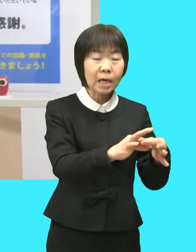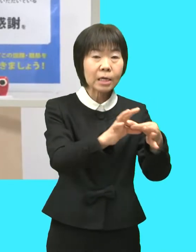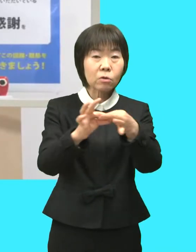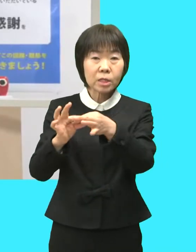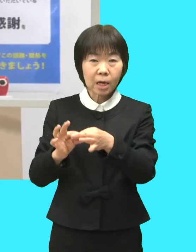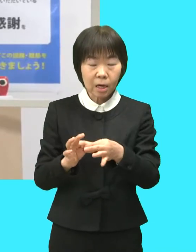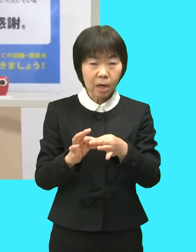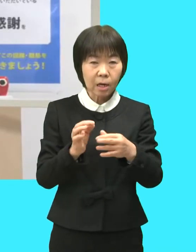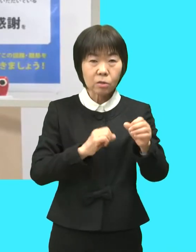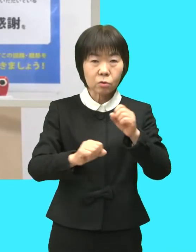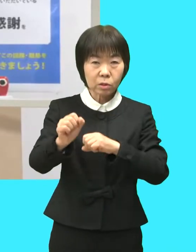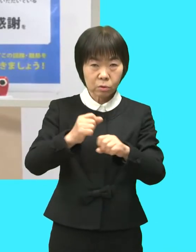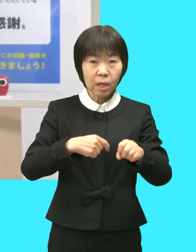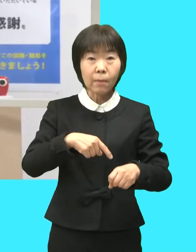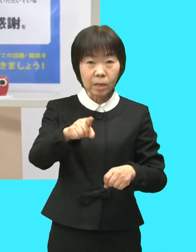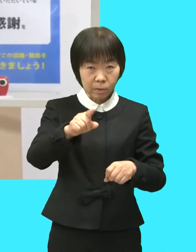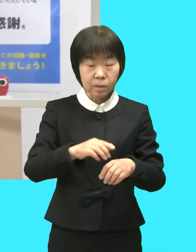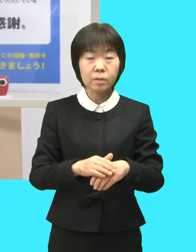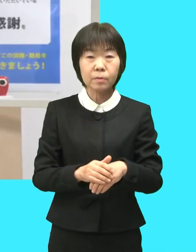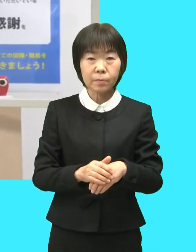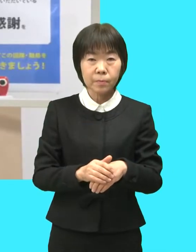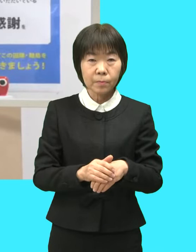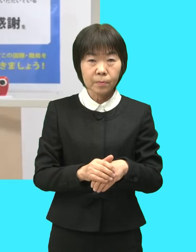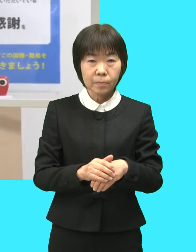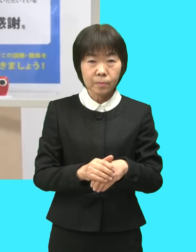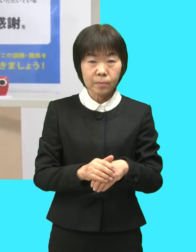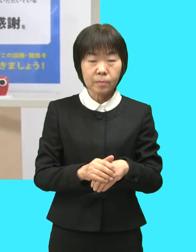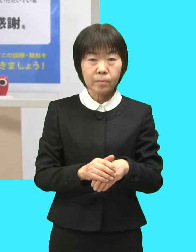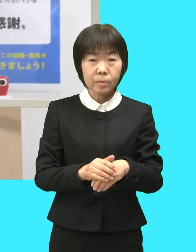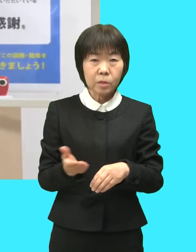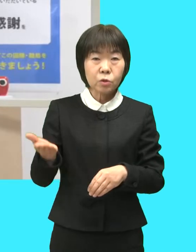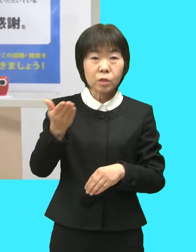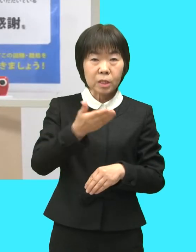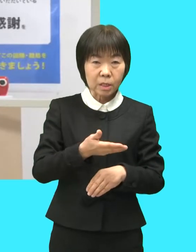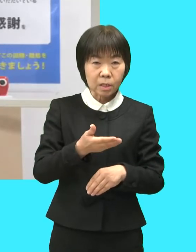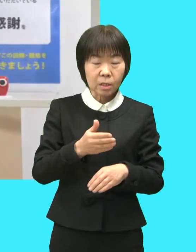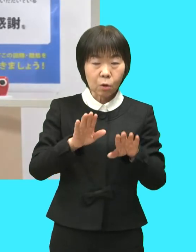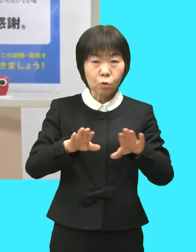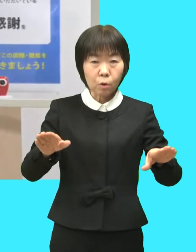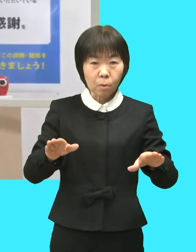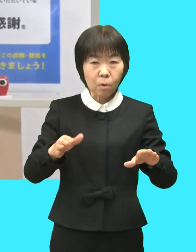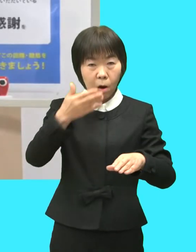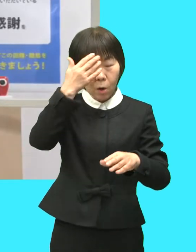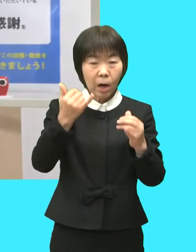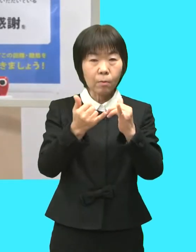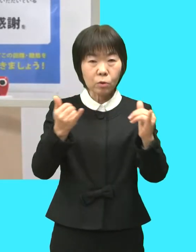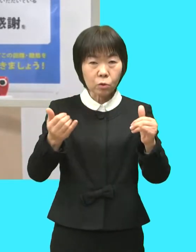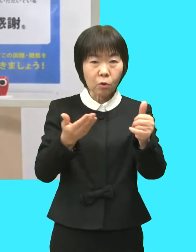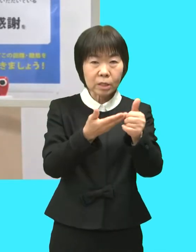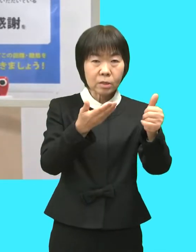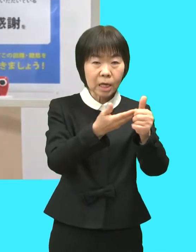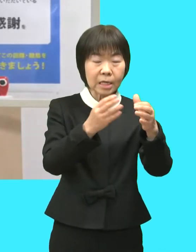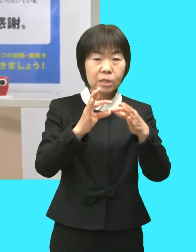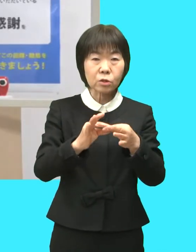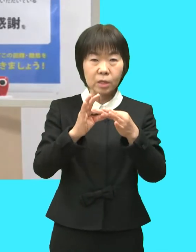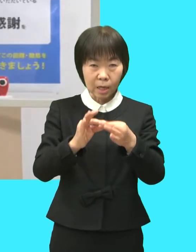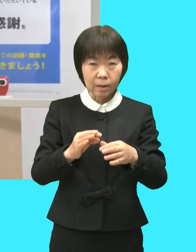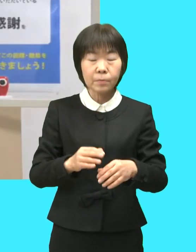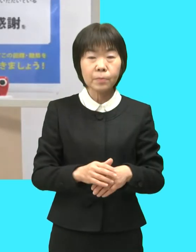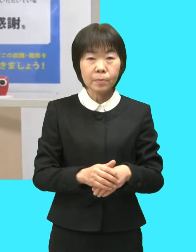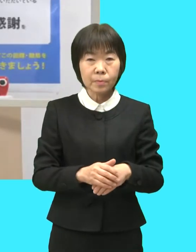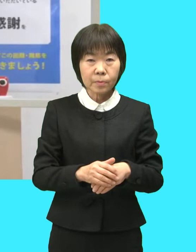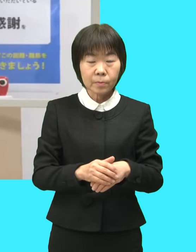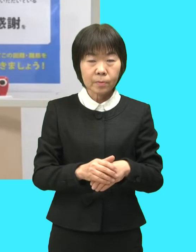ながら取り組んでまいります。次に子ども・若者の育成についてであります